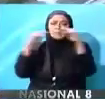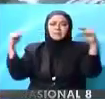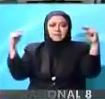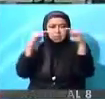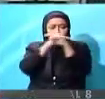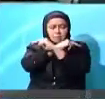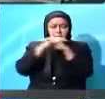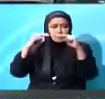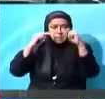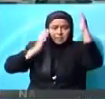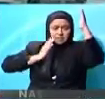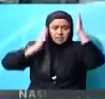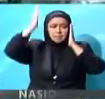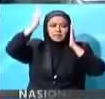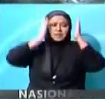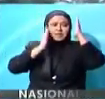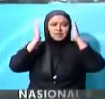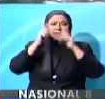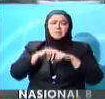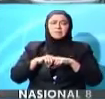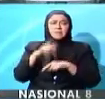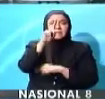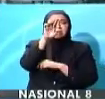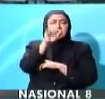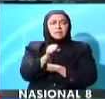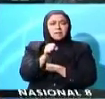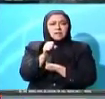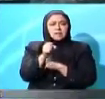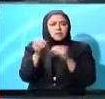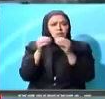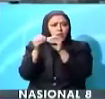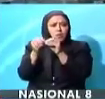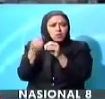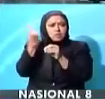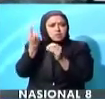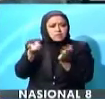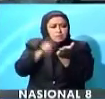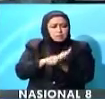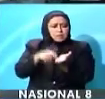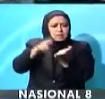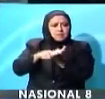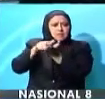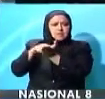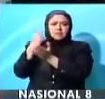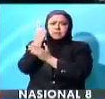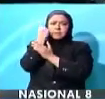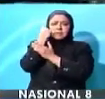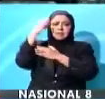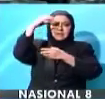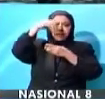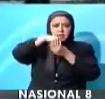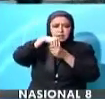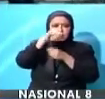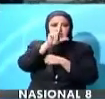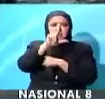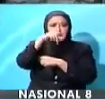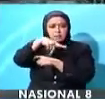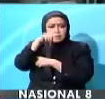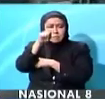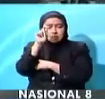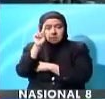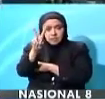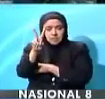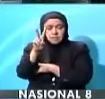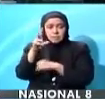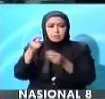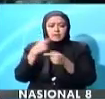Malaysia. Dengan kes-kes yang semakin kerap dilaporkan kebelakangan ini, termasuk di LPT2, menyebabkan ada pihak